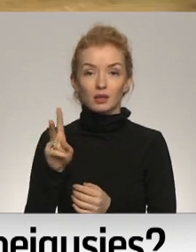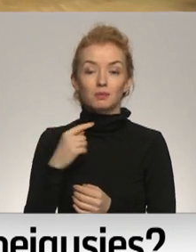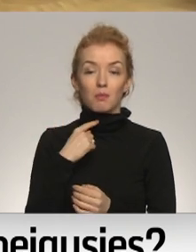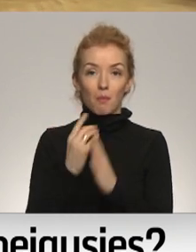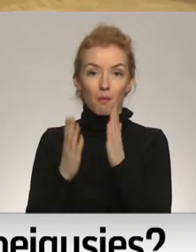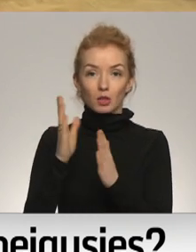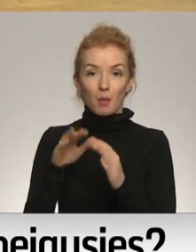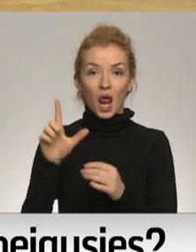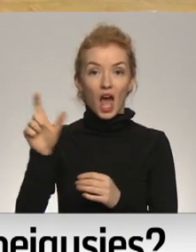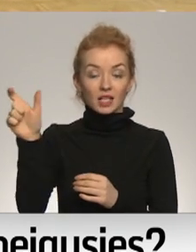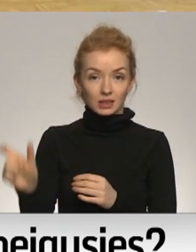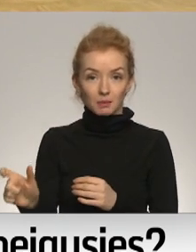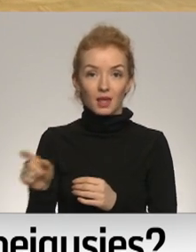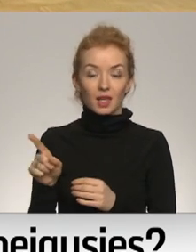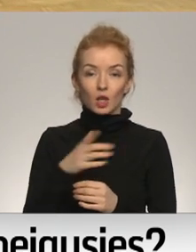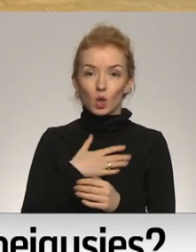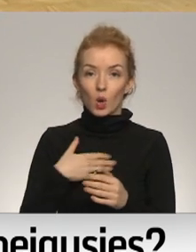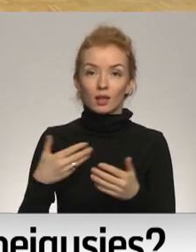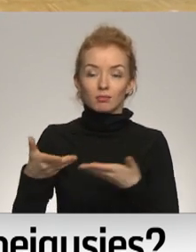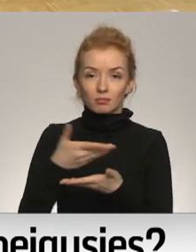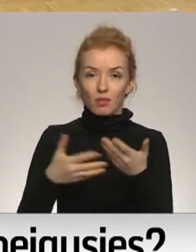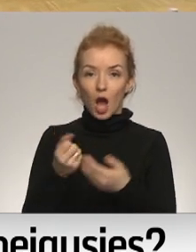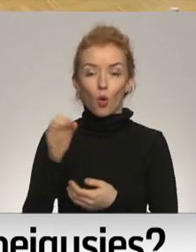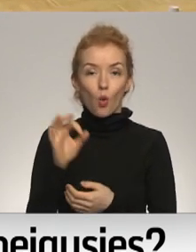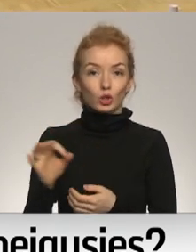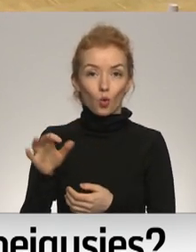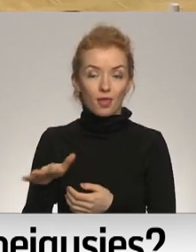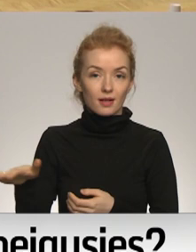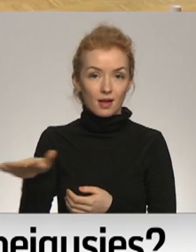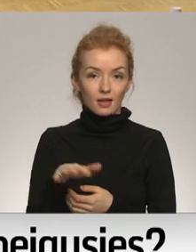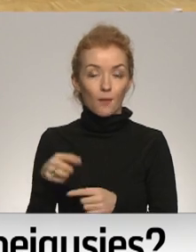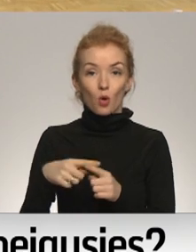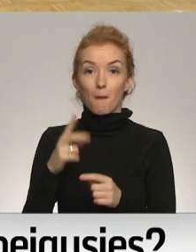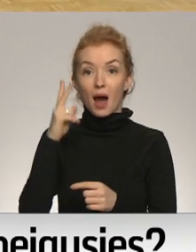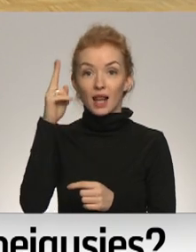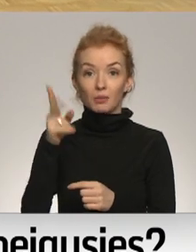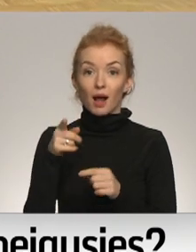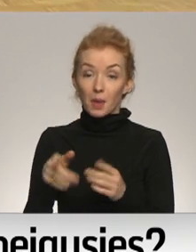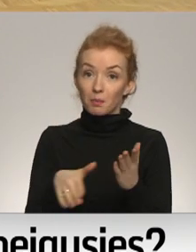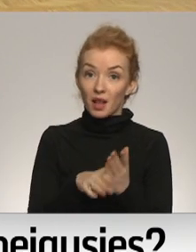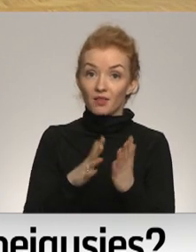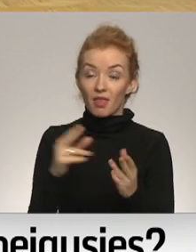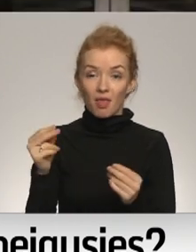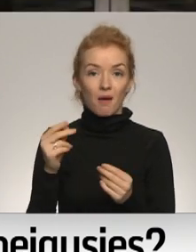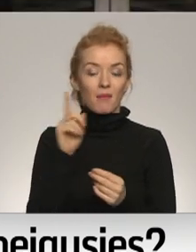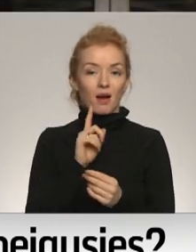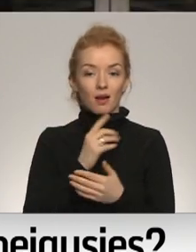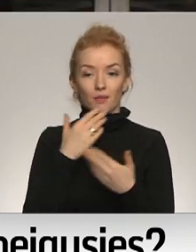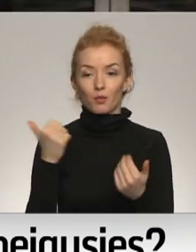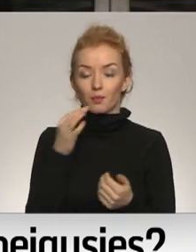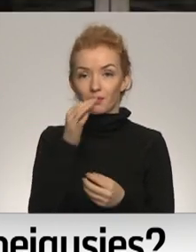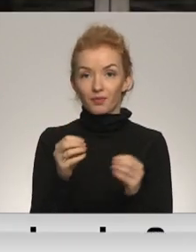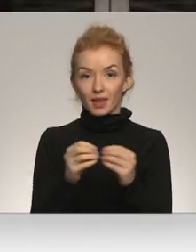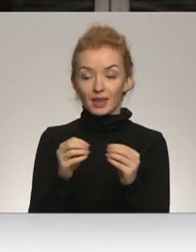kā priekšsēdētāju, ir cieši saistība ar Ozolniekiem. Pārliecības, ka tas palīdzēs, gan šoreiz nesot. 10